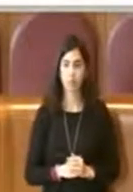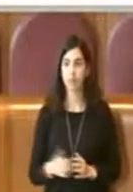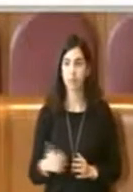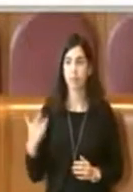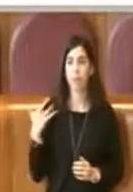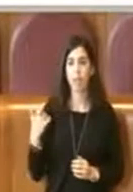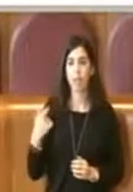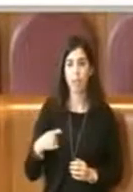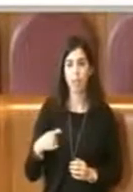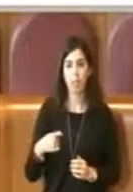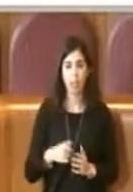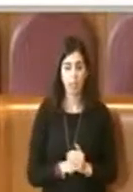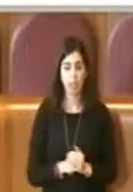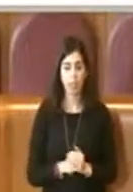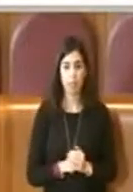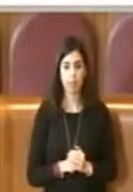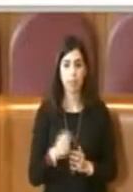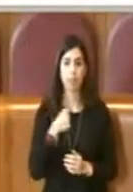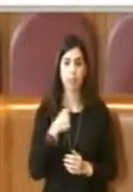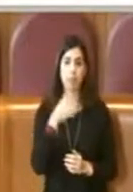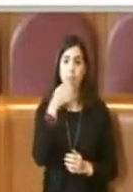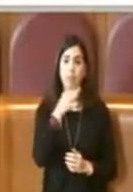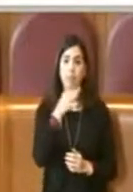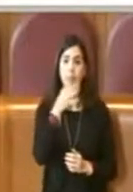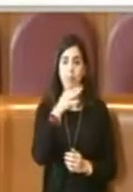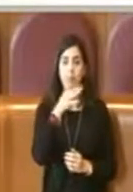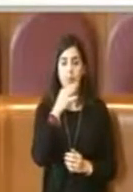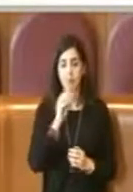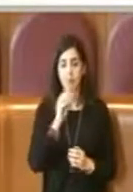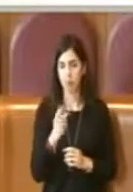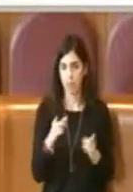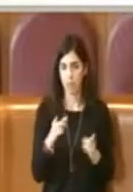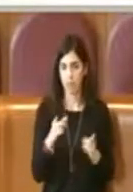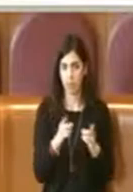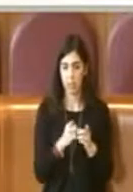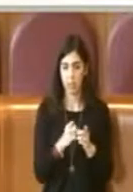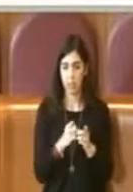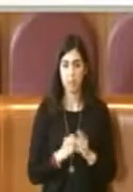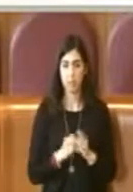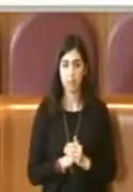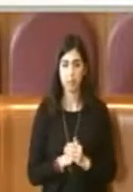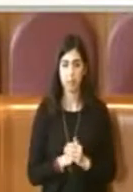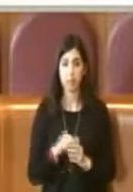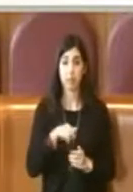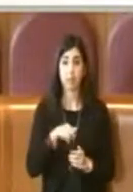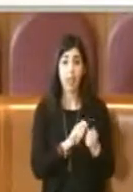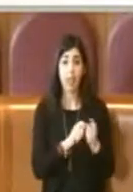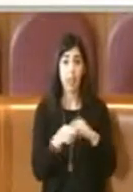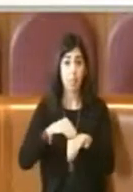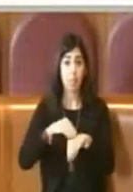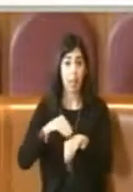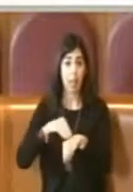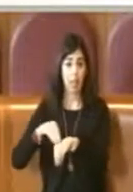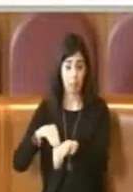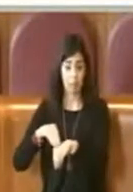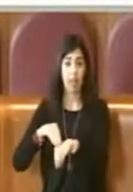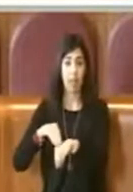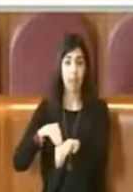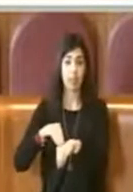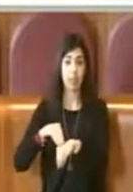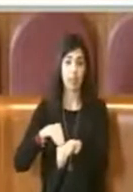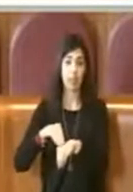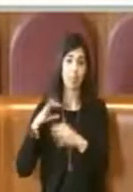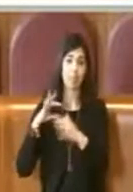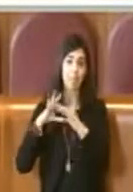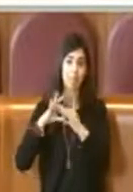Grazie Presidente, io farò un intervento molto celere. Questi emendamenti traggono seguito da